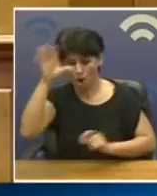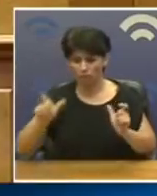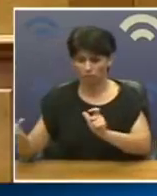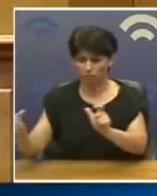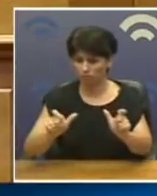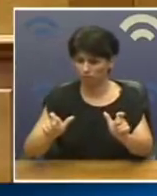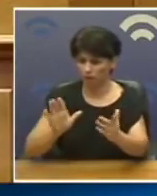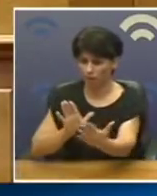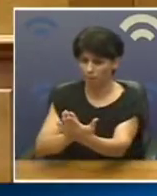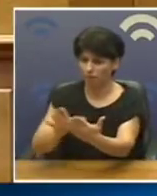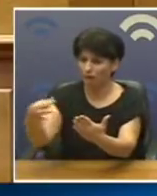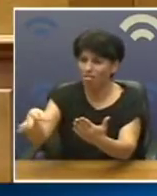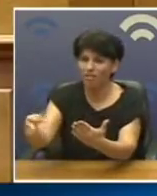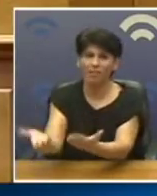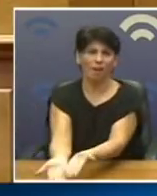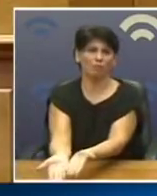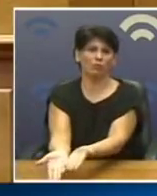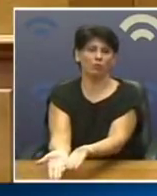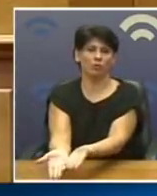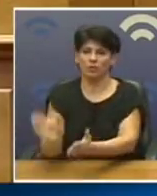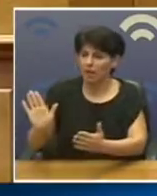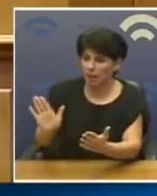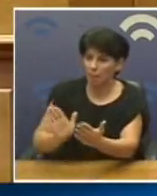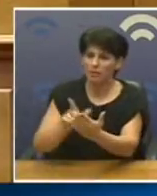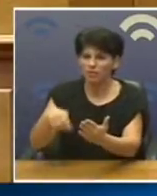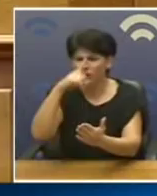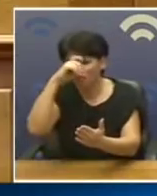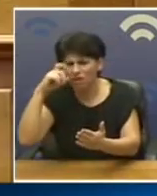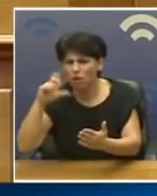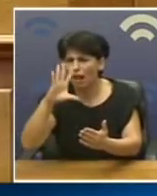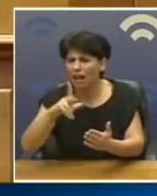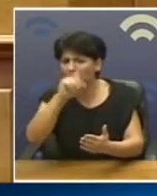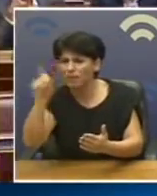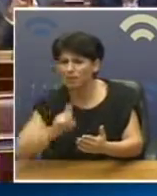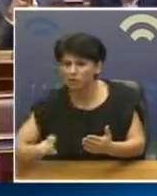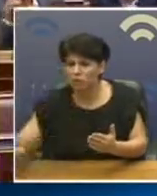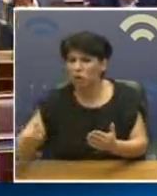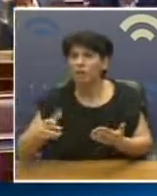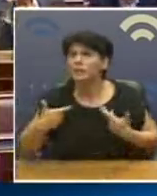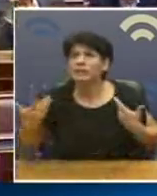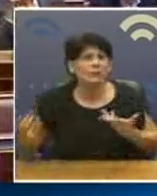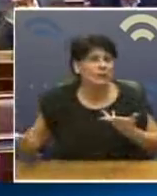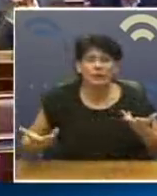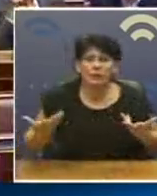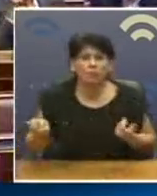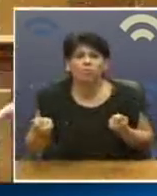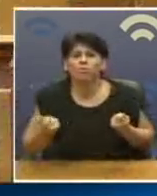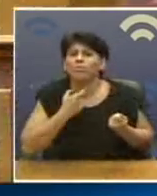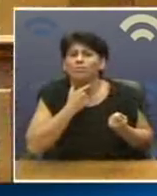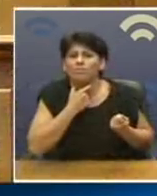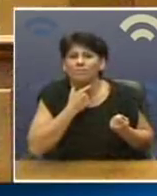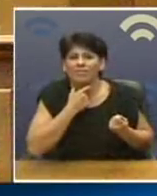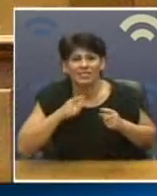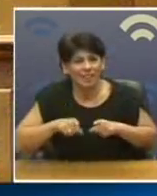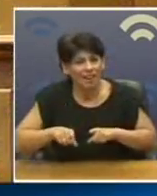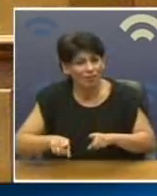αδύναμους, απέναντι σε αυτούς οι οποίοι με δυσκολία τα βγάζουν πέρα και την ίδια στιγμή να παραβιάζετε τον νόμο